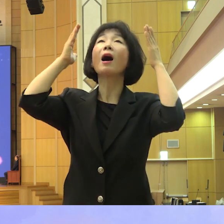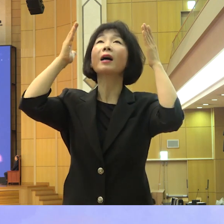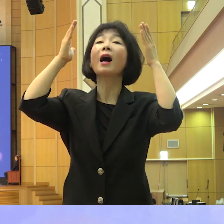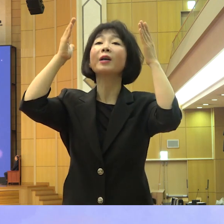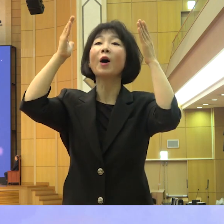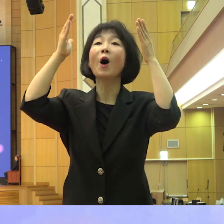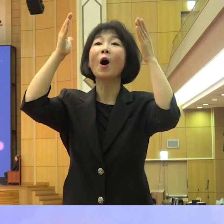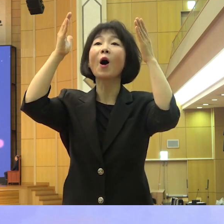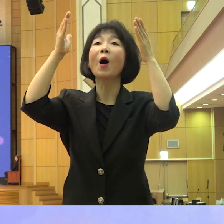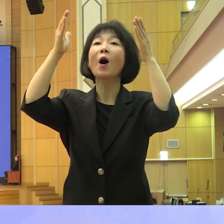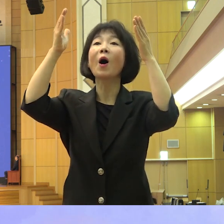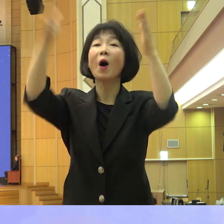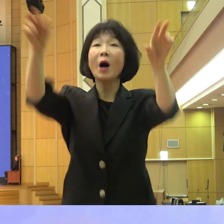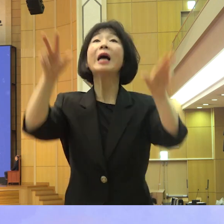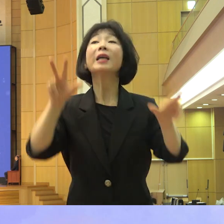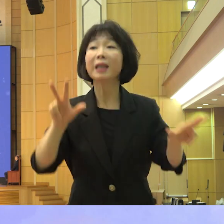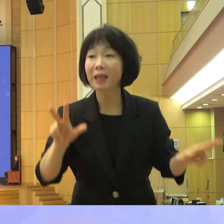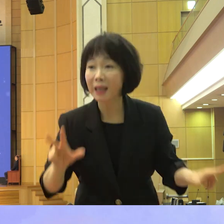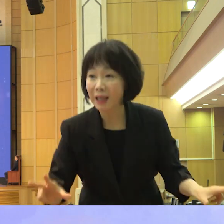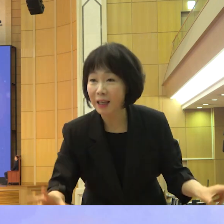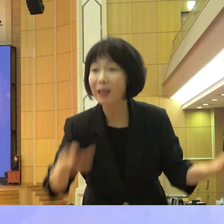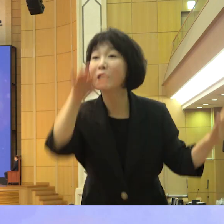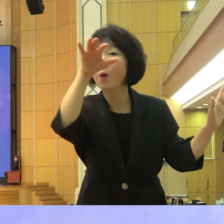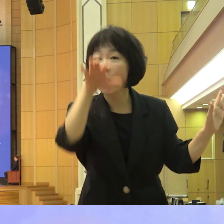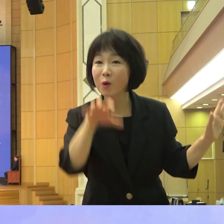하나님 향하여